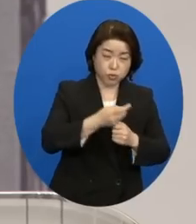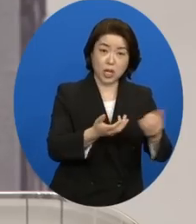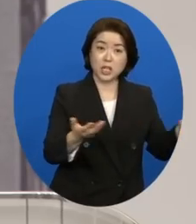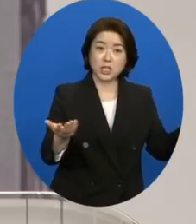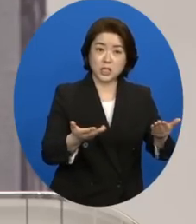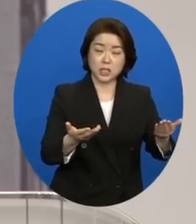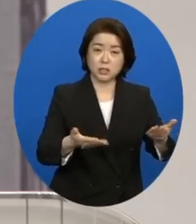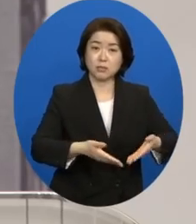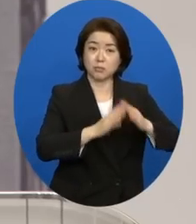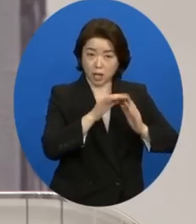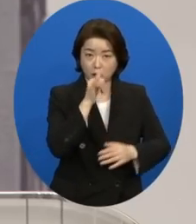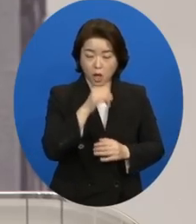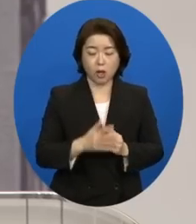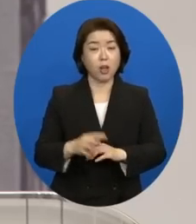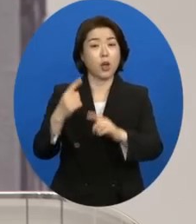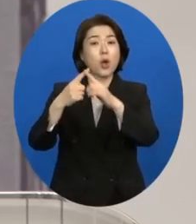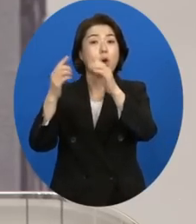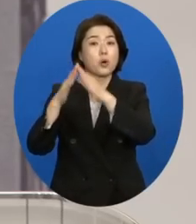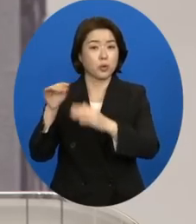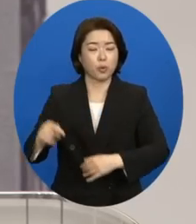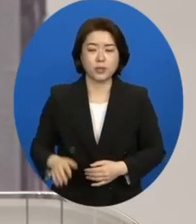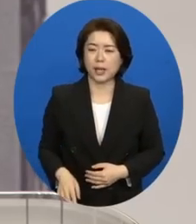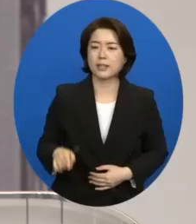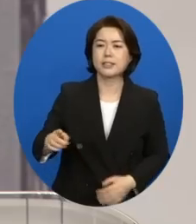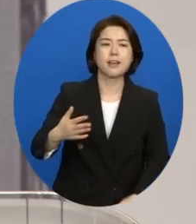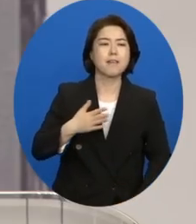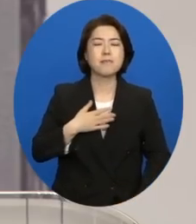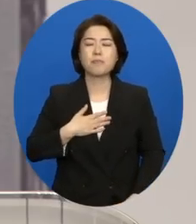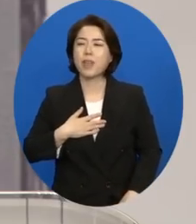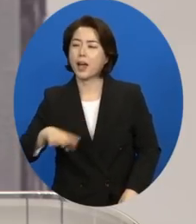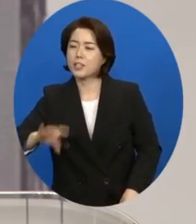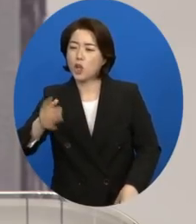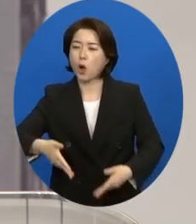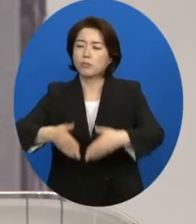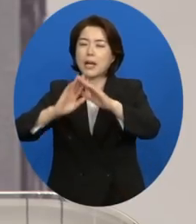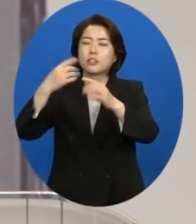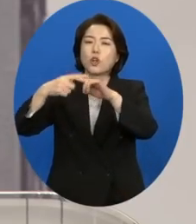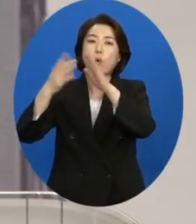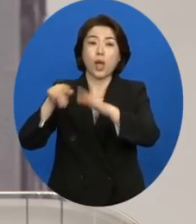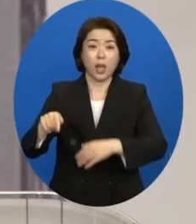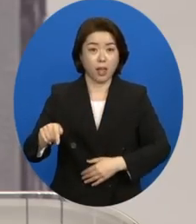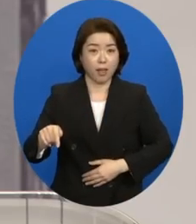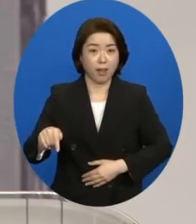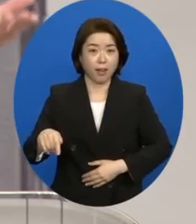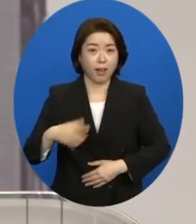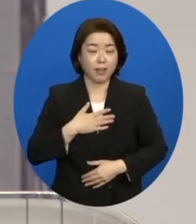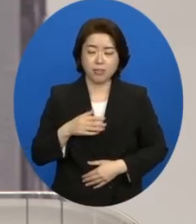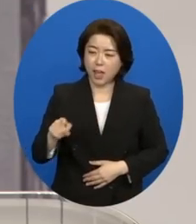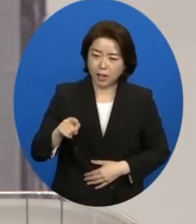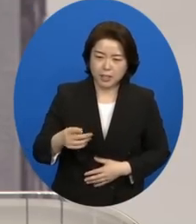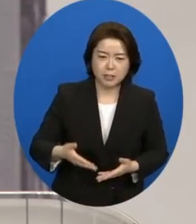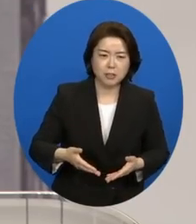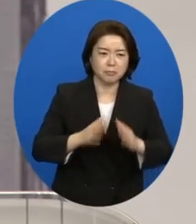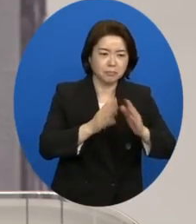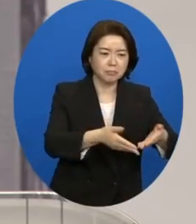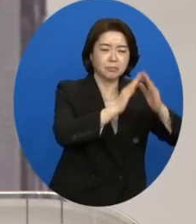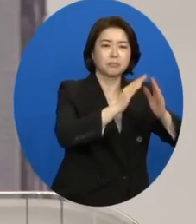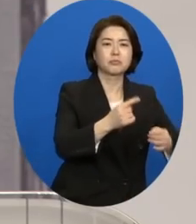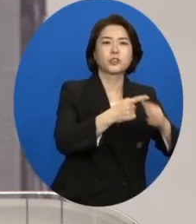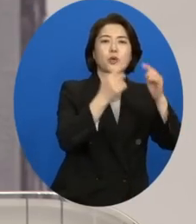아닌가 교회조차도 이거 내가 창립한 교회야 내가 이거 일으킨